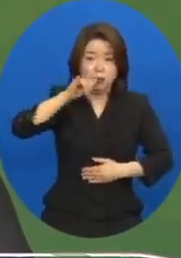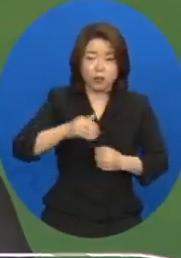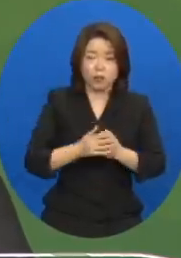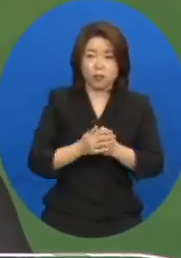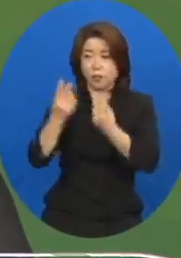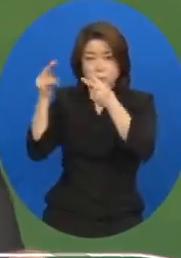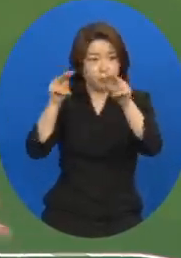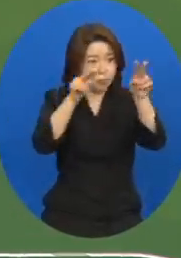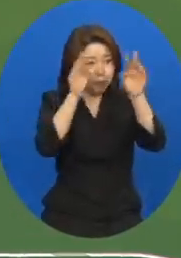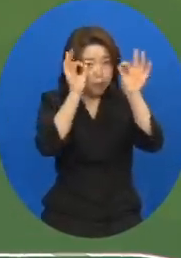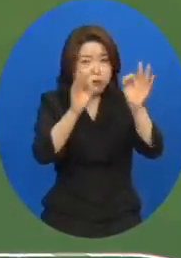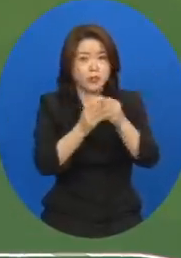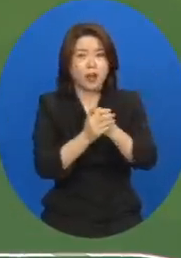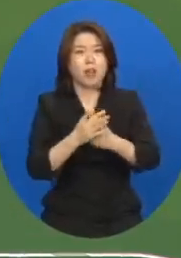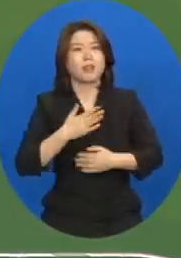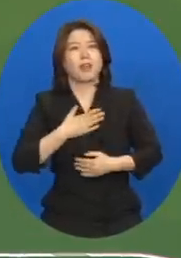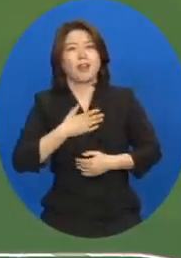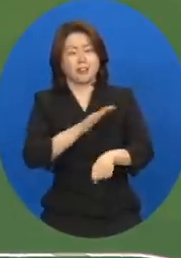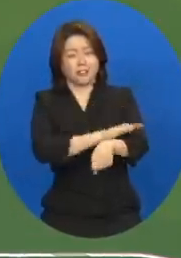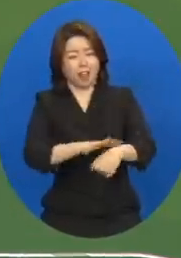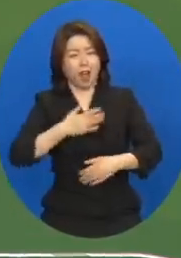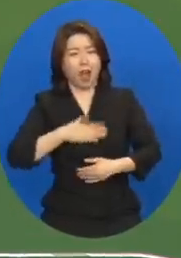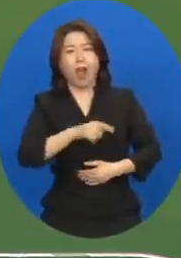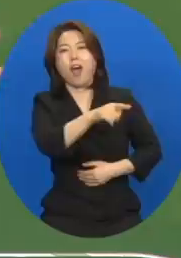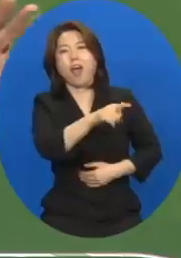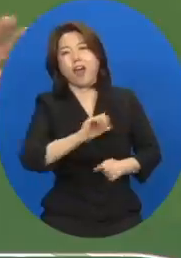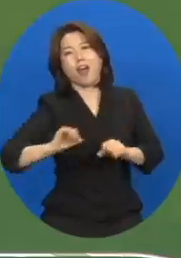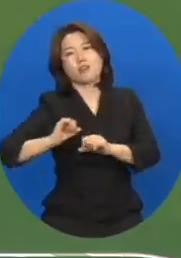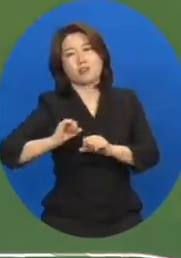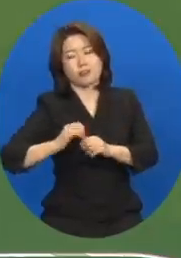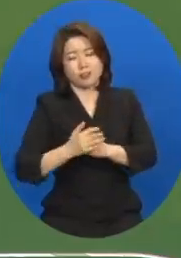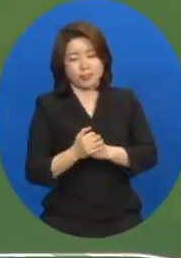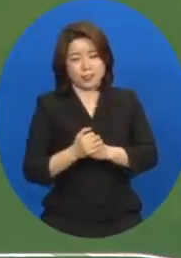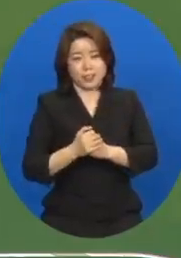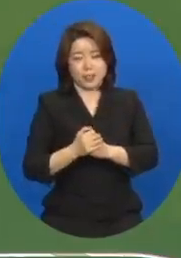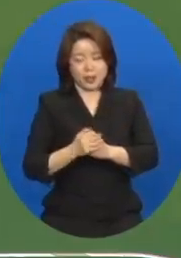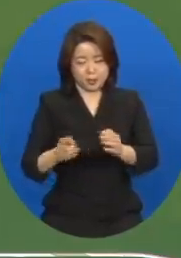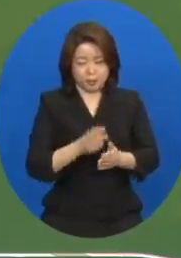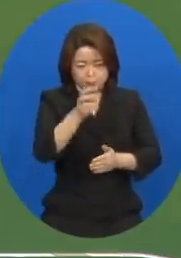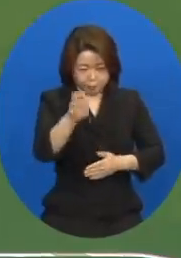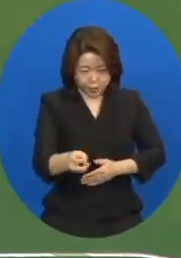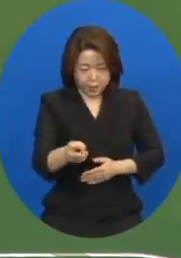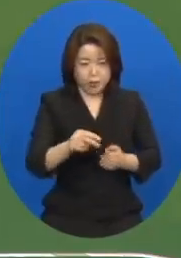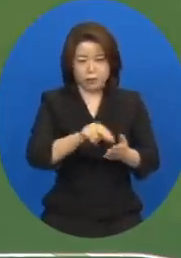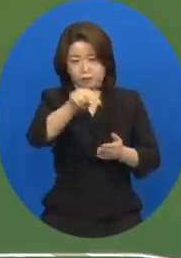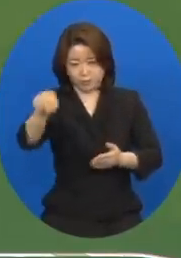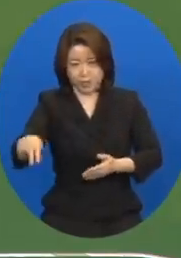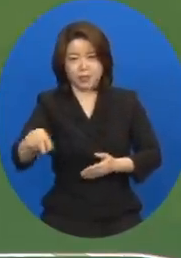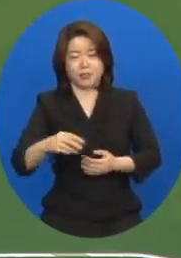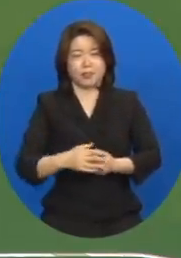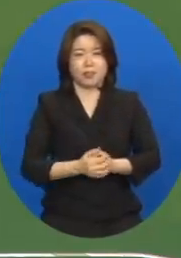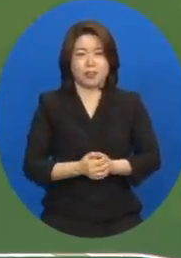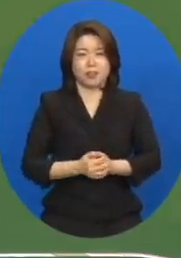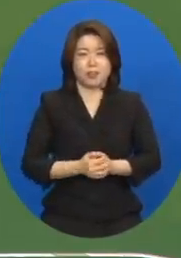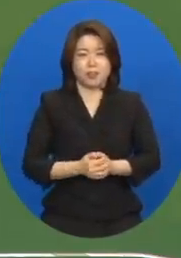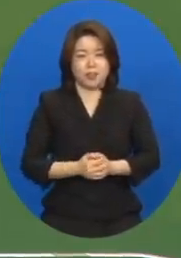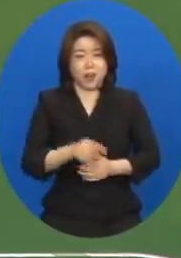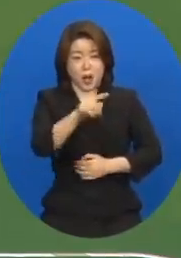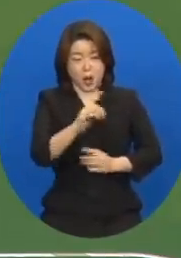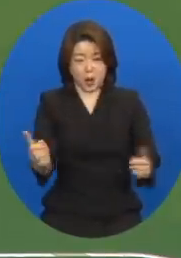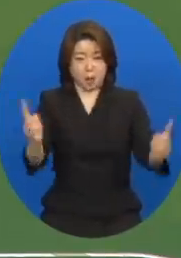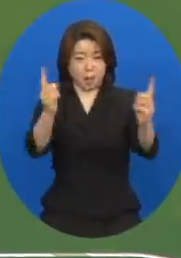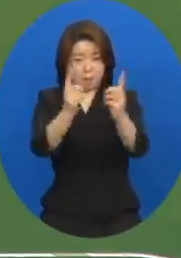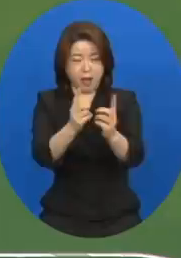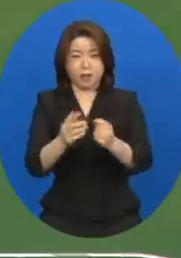보니까 잘 아는 친구예요. 그 위병소 앞에 차를 대고 내렸습니다. 그랬더니